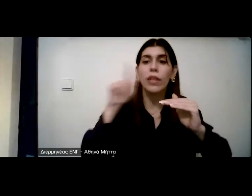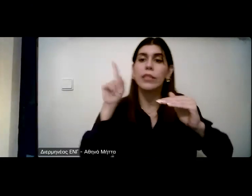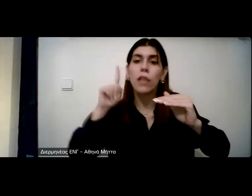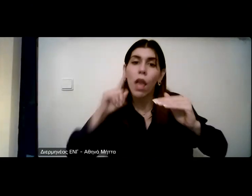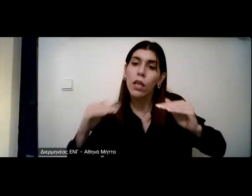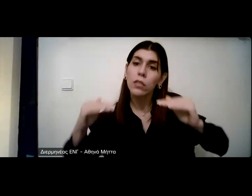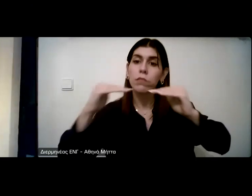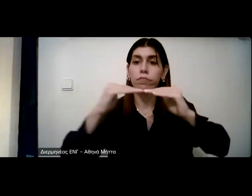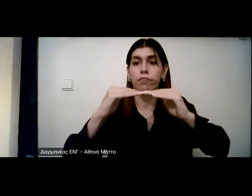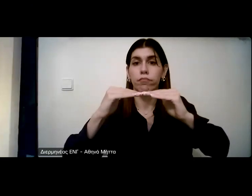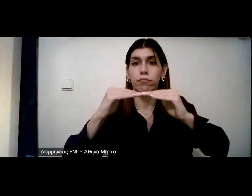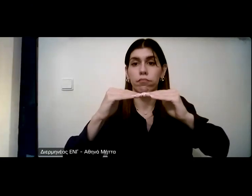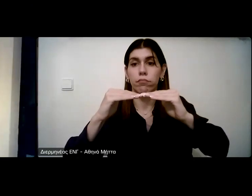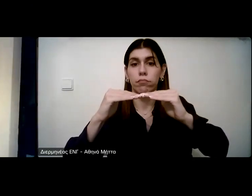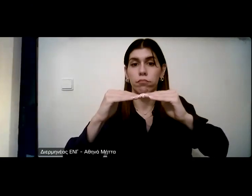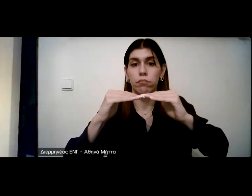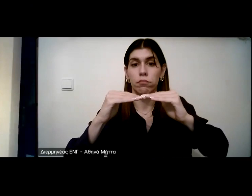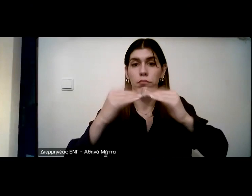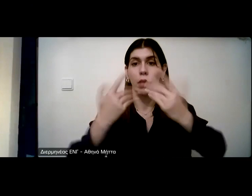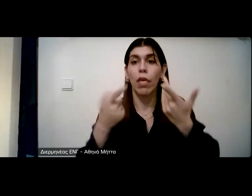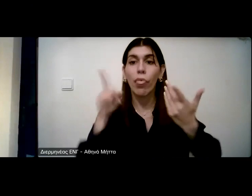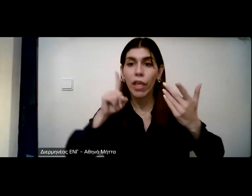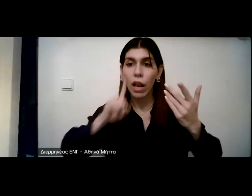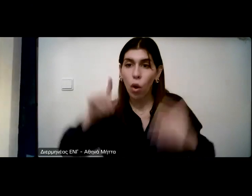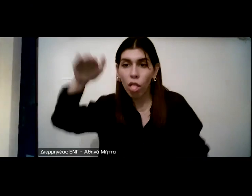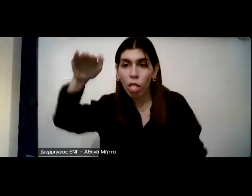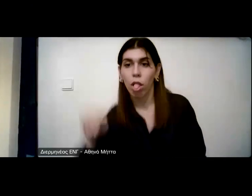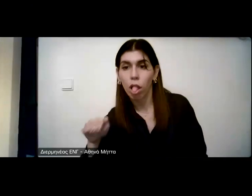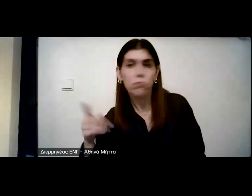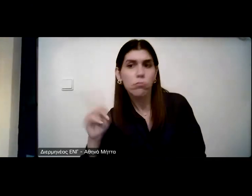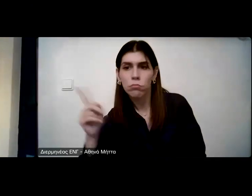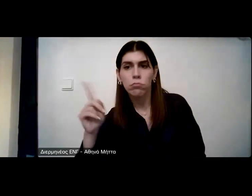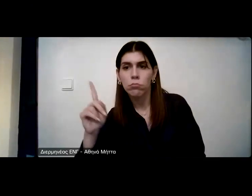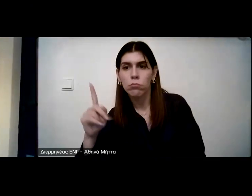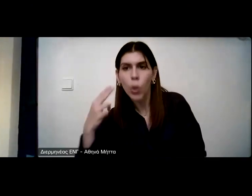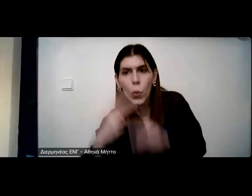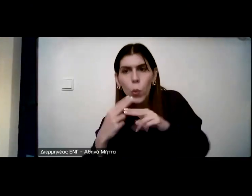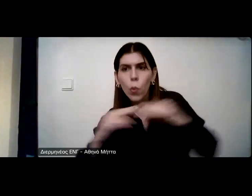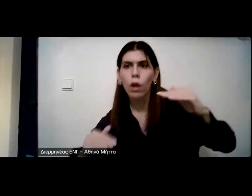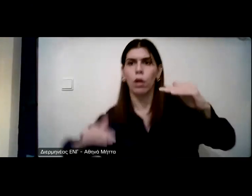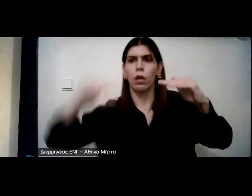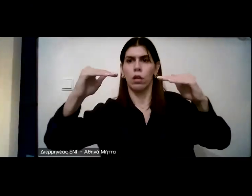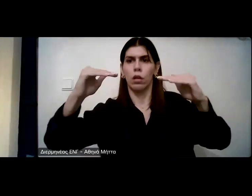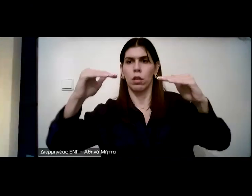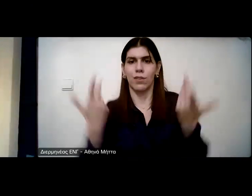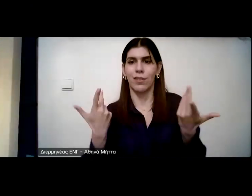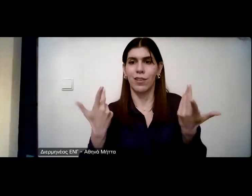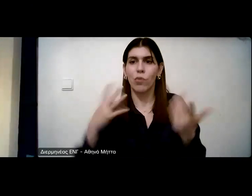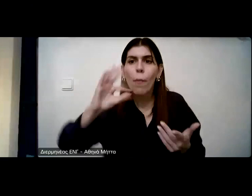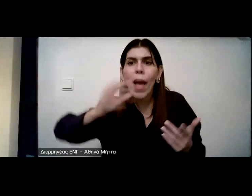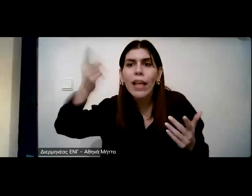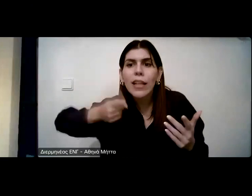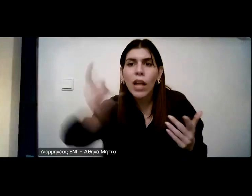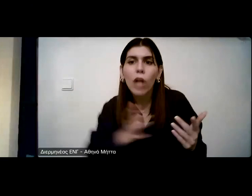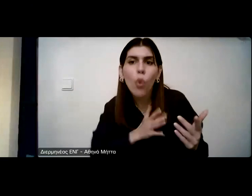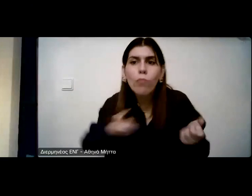υπέρβαση της θηλυκής υποτέλειας. Τέτοια πράγματα που αποκλείουν το μισό και παραπάνω πληθυσμό